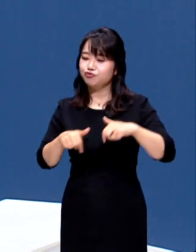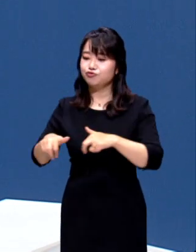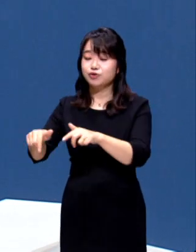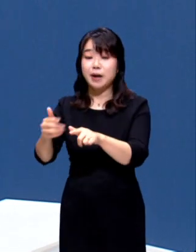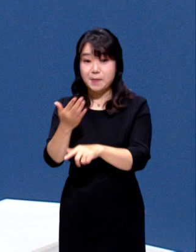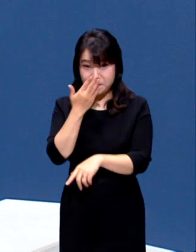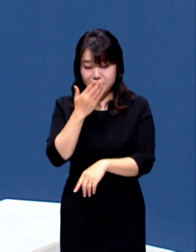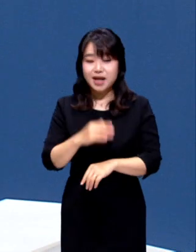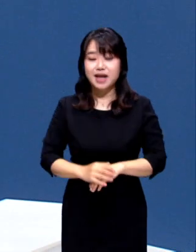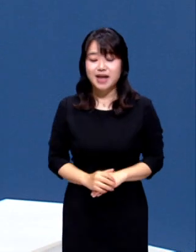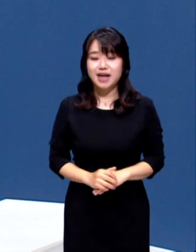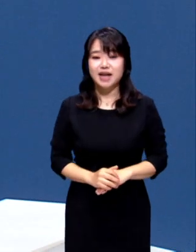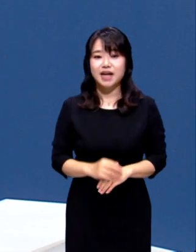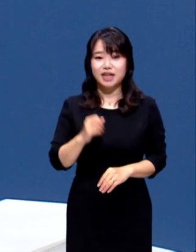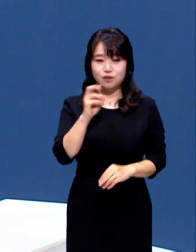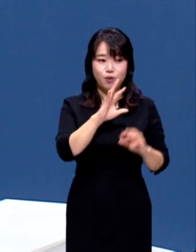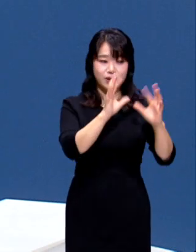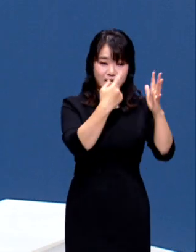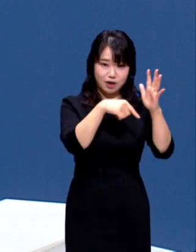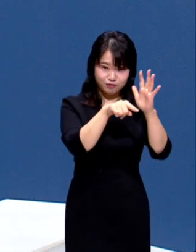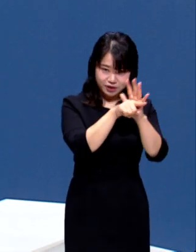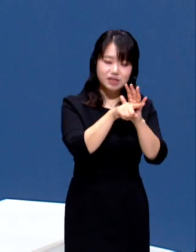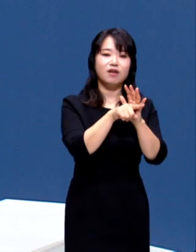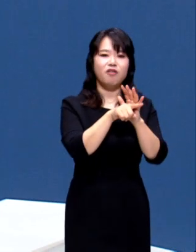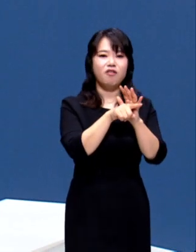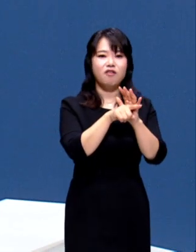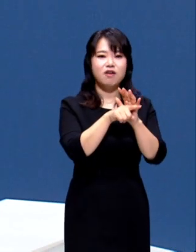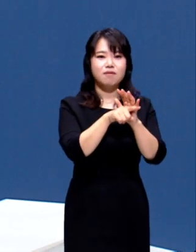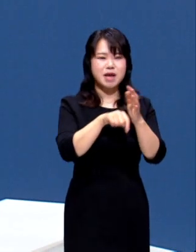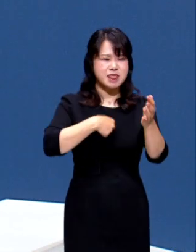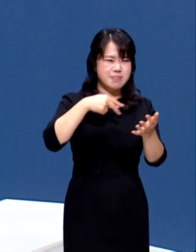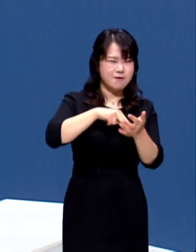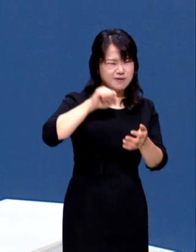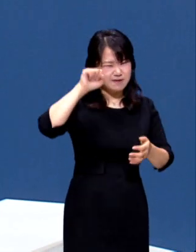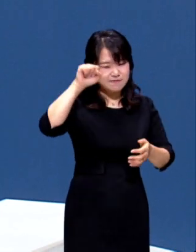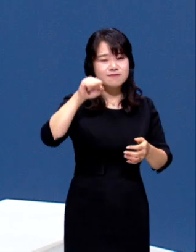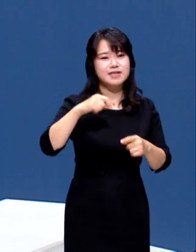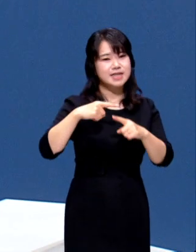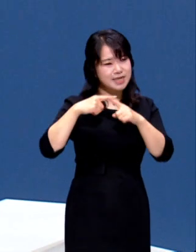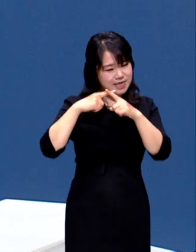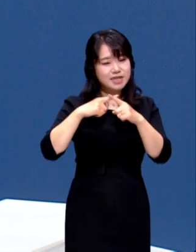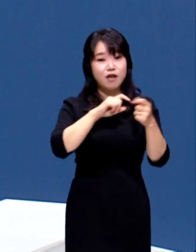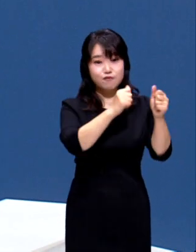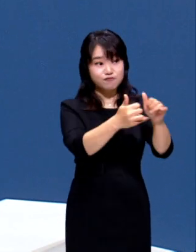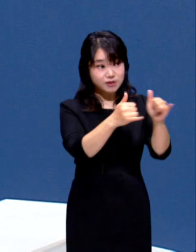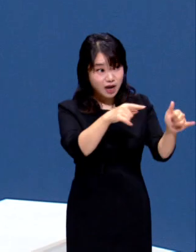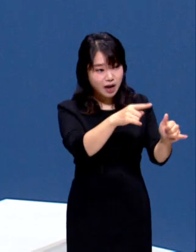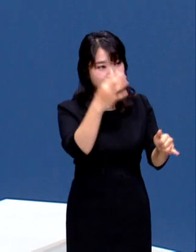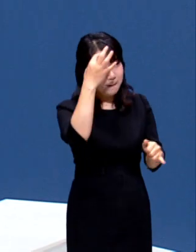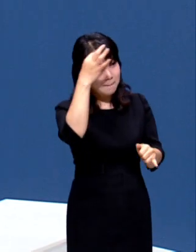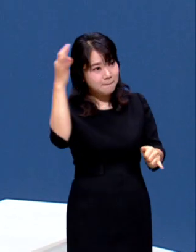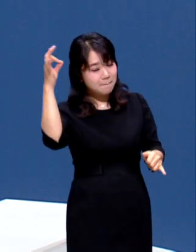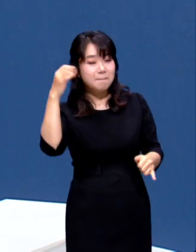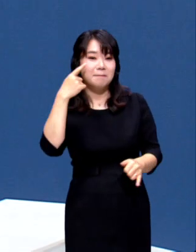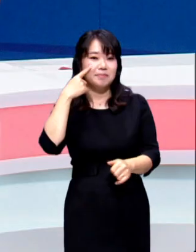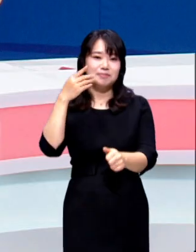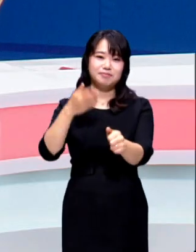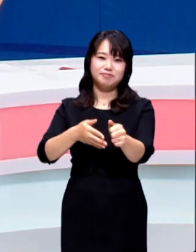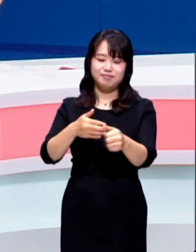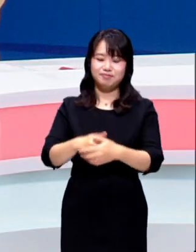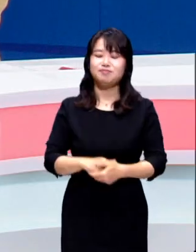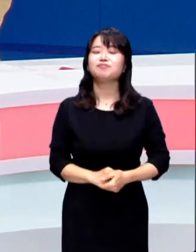거기에 가셔서 우리 순국선열의 용기와 그리고 희생을 되새기는 그런 시간이 되면 어떨까 싶습니다.